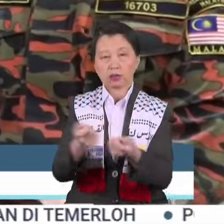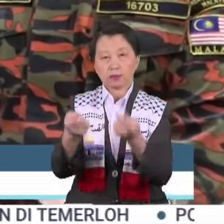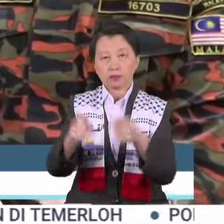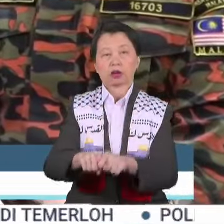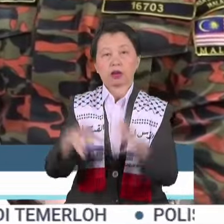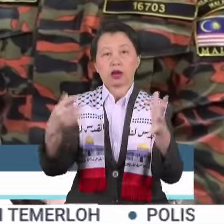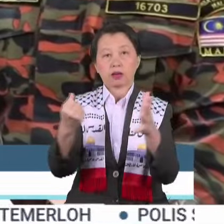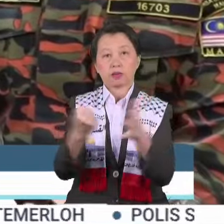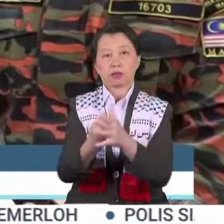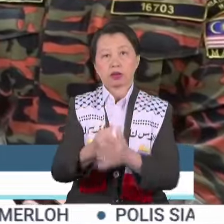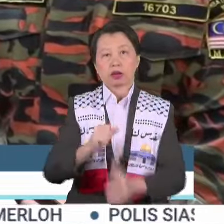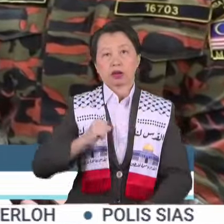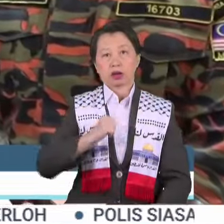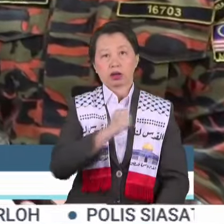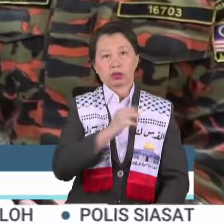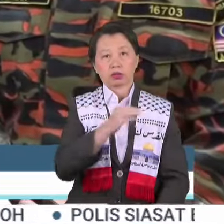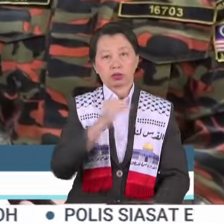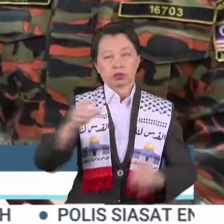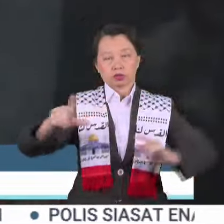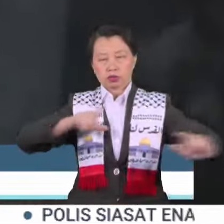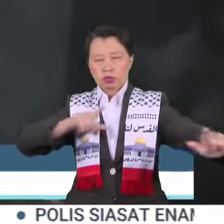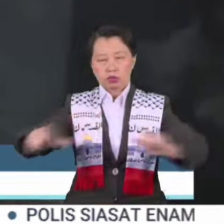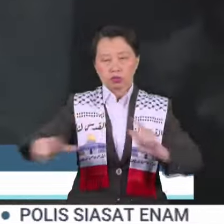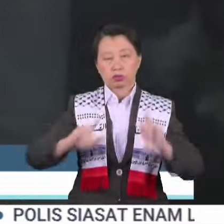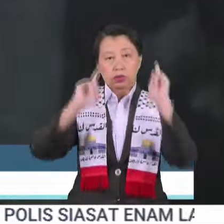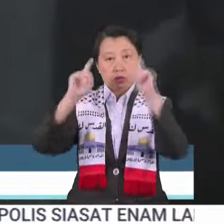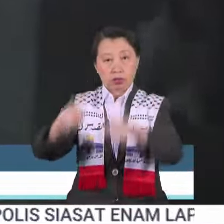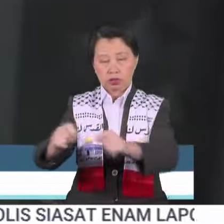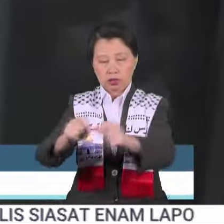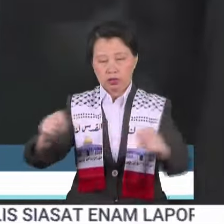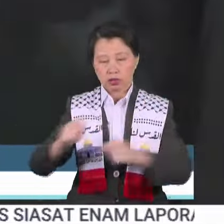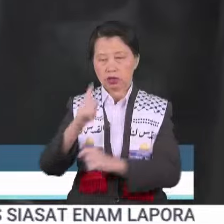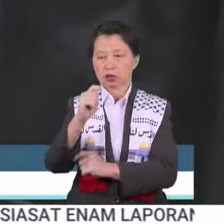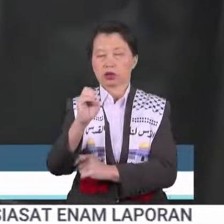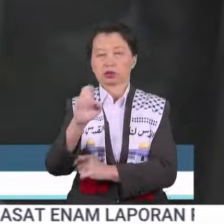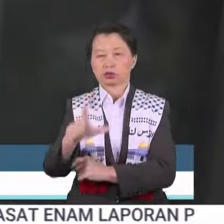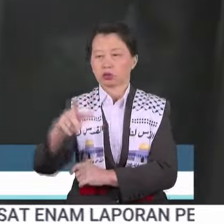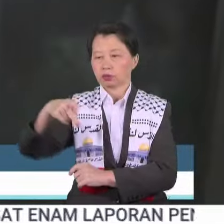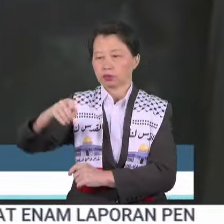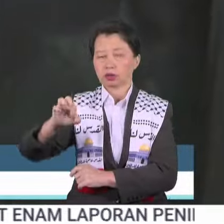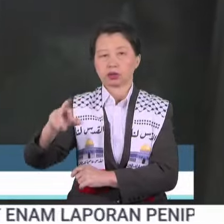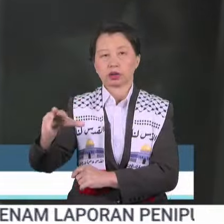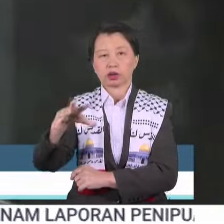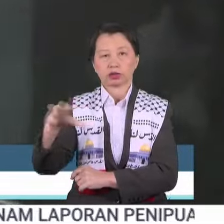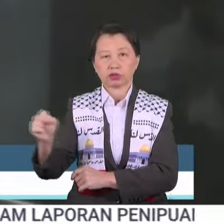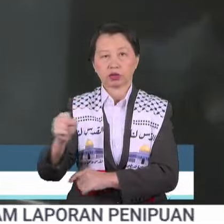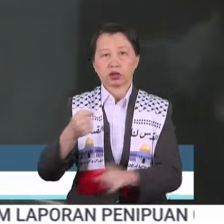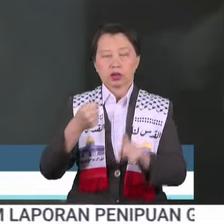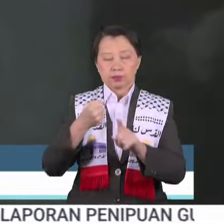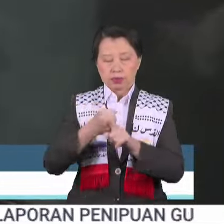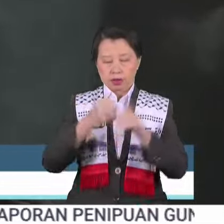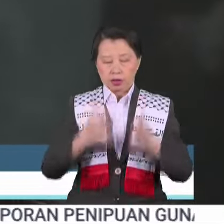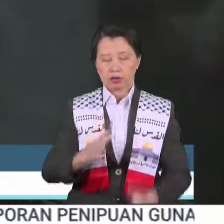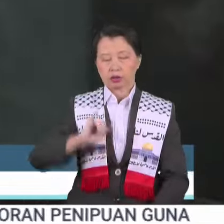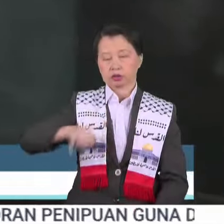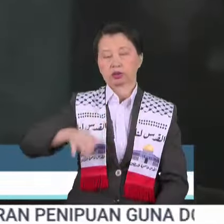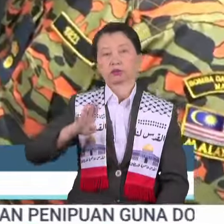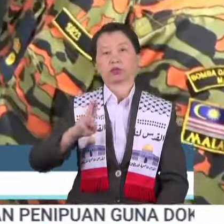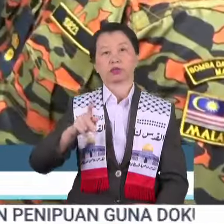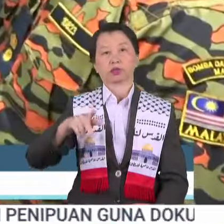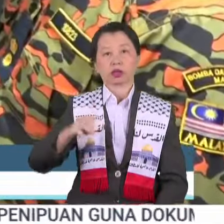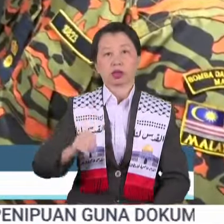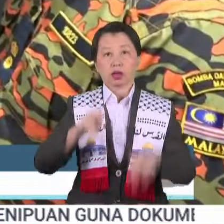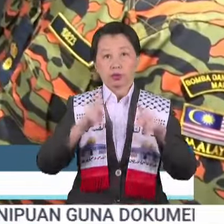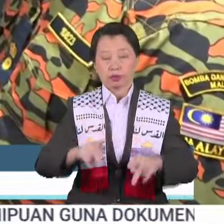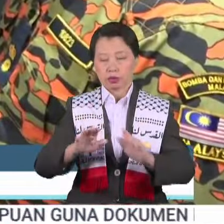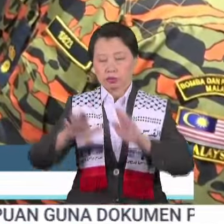kecemasan, anggota dan jentera bomba ditempatkan di Plaza Tol Perasing. Jelas pengarah JBPM Negeri Hassan Ashari Omar,